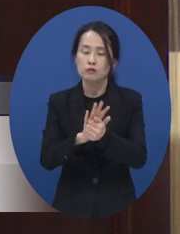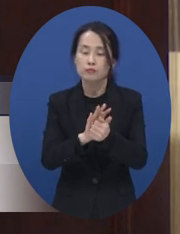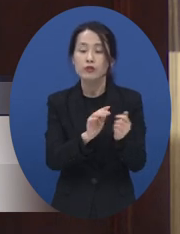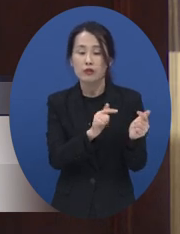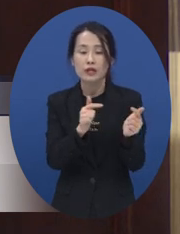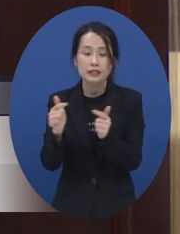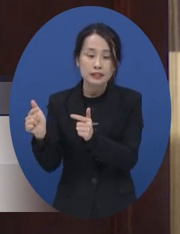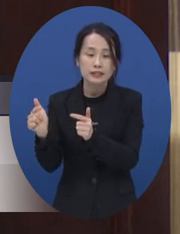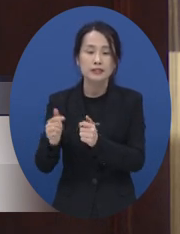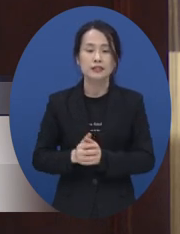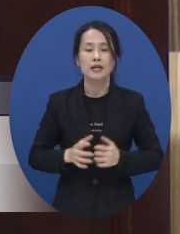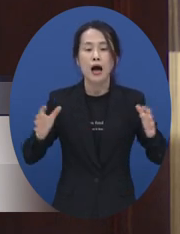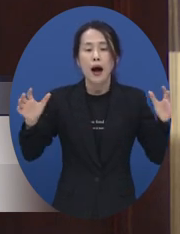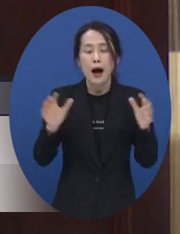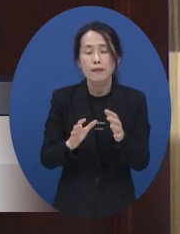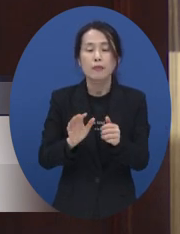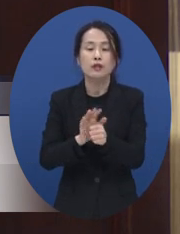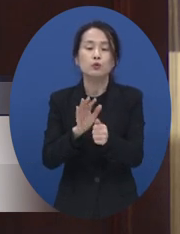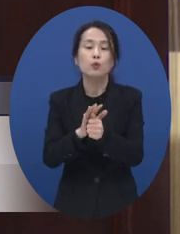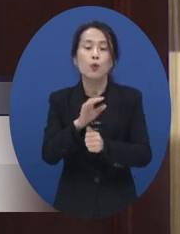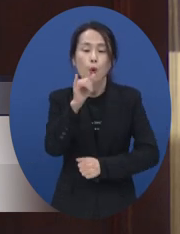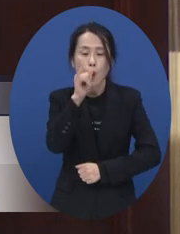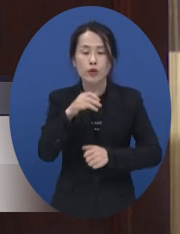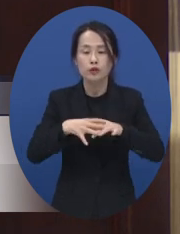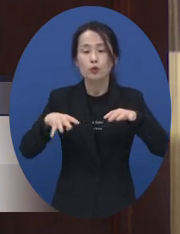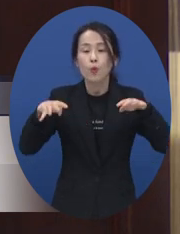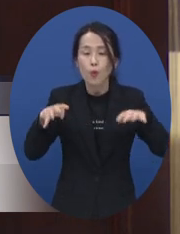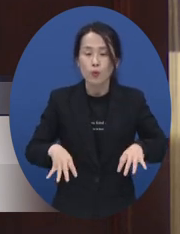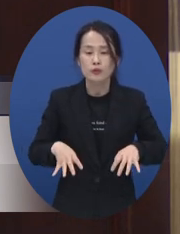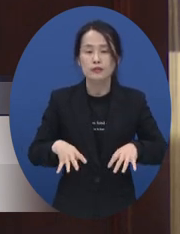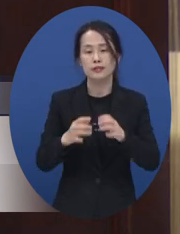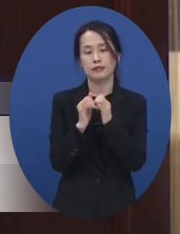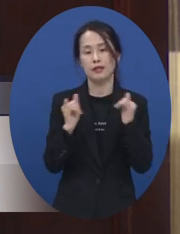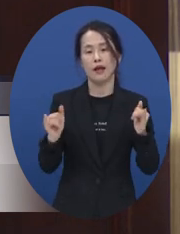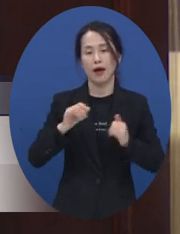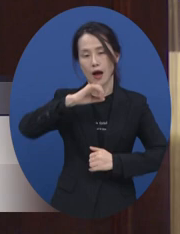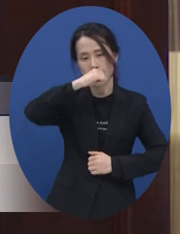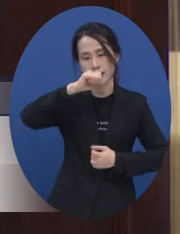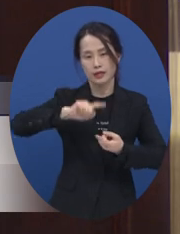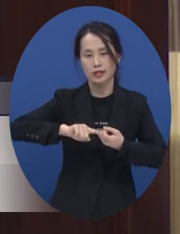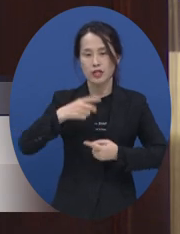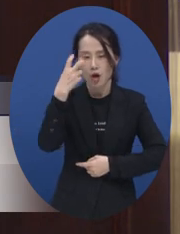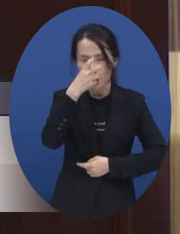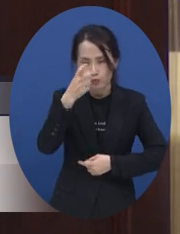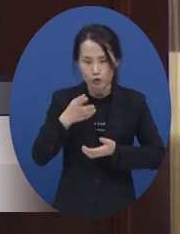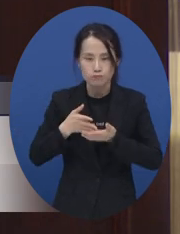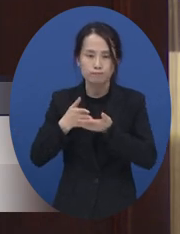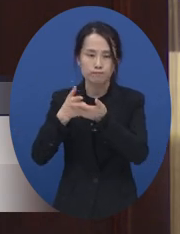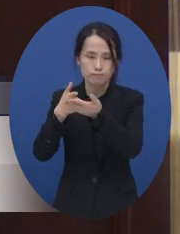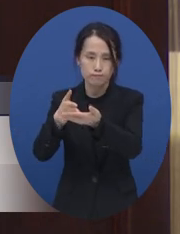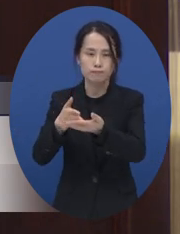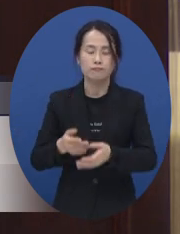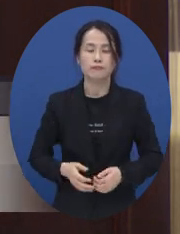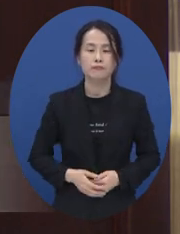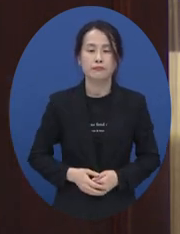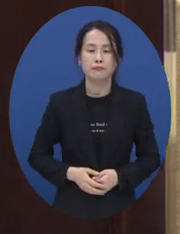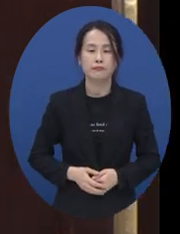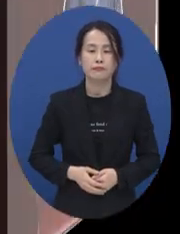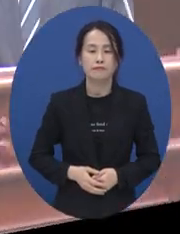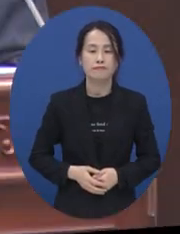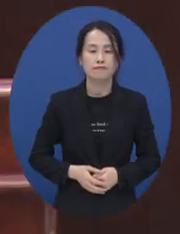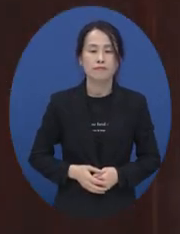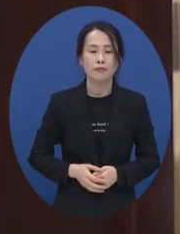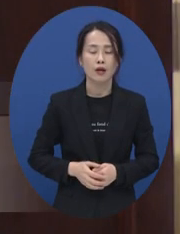관리, 간병 등의 서비스를 종합적으로 제공할 수 있는 조직과 인력, 예산에 대한 검토를